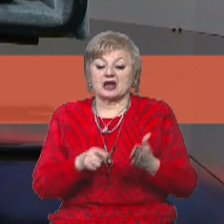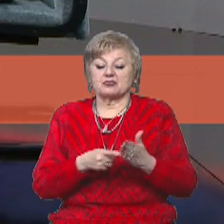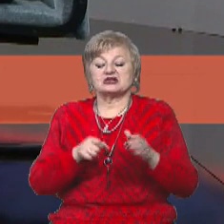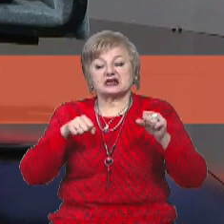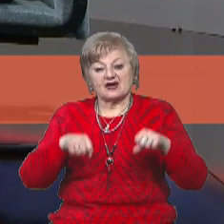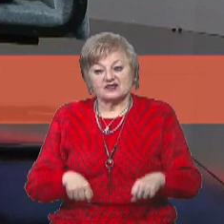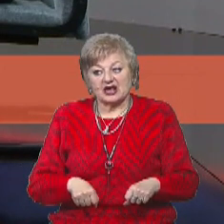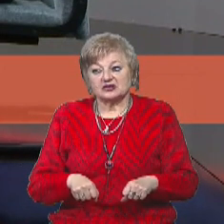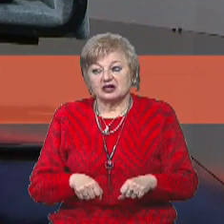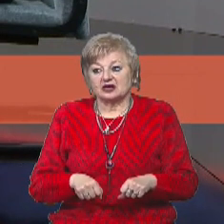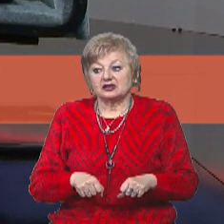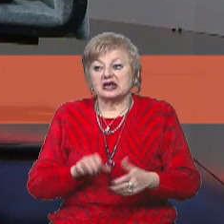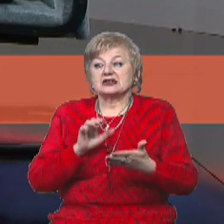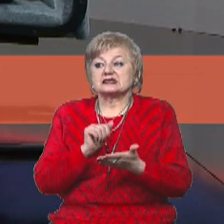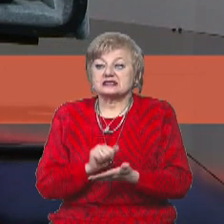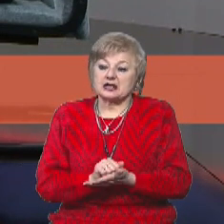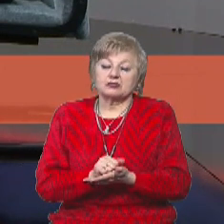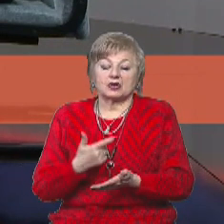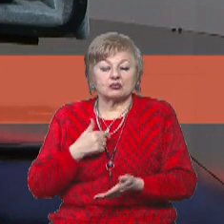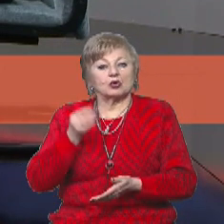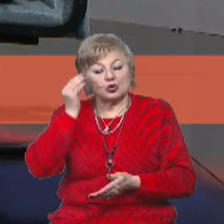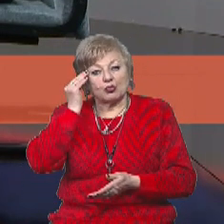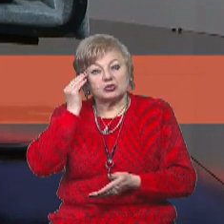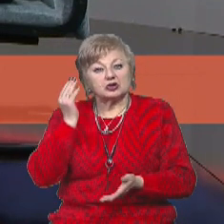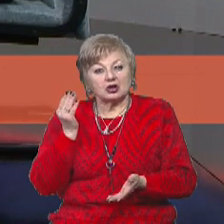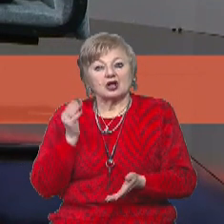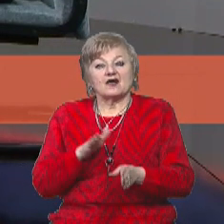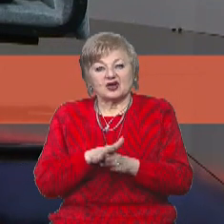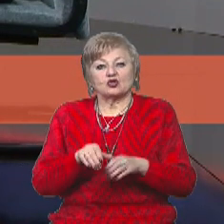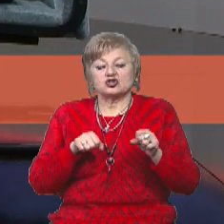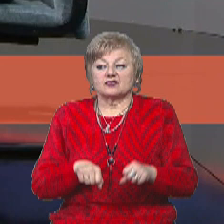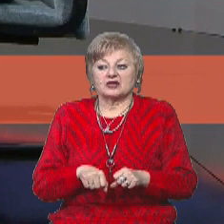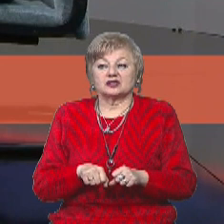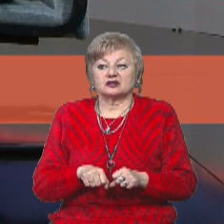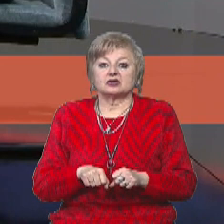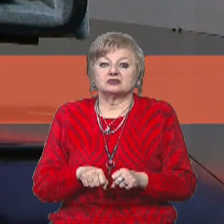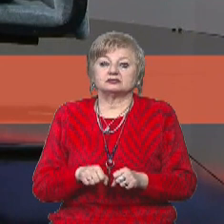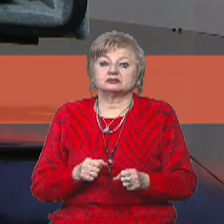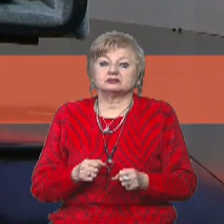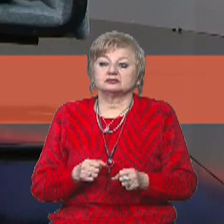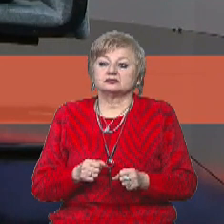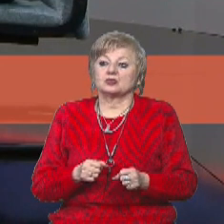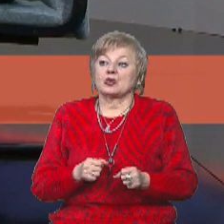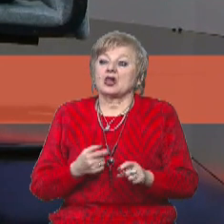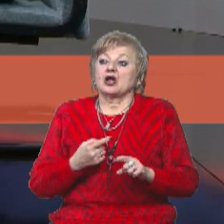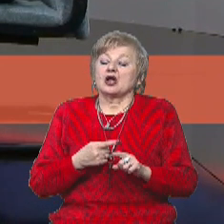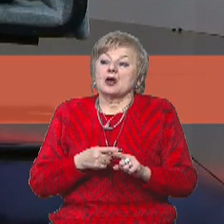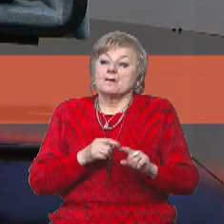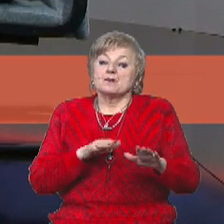влада займається, на мою думку, просто ну, виконавча влада, там, давайте так, ну, профанацією,